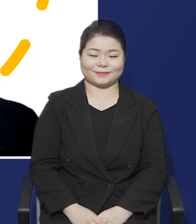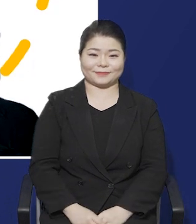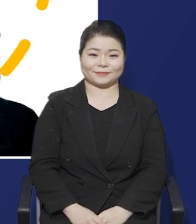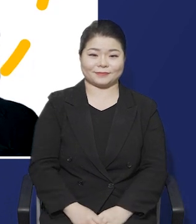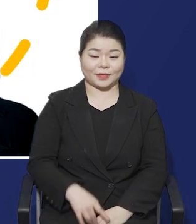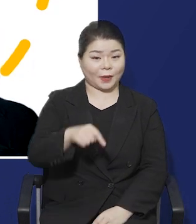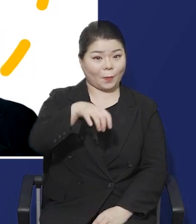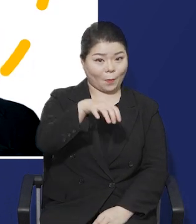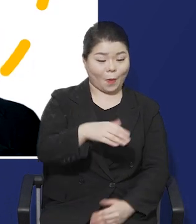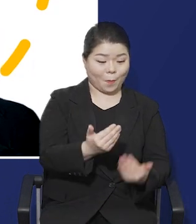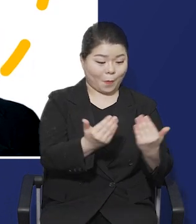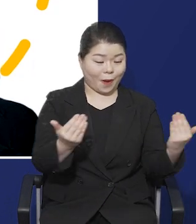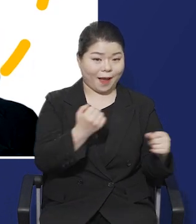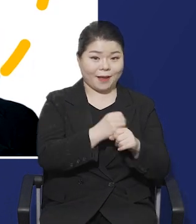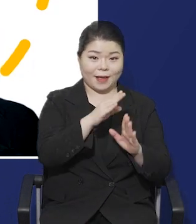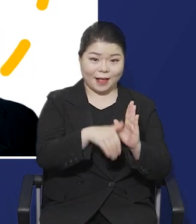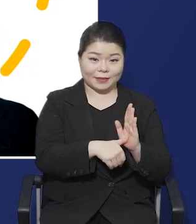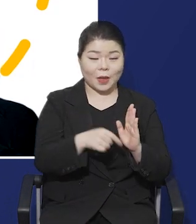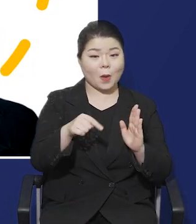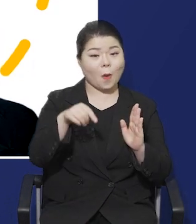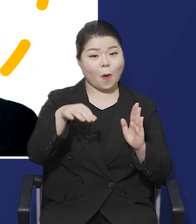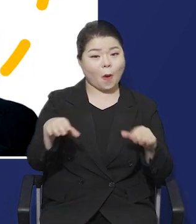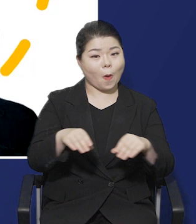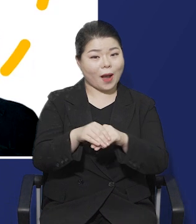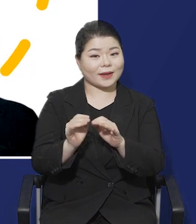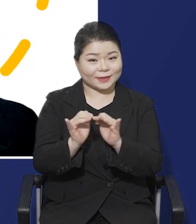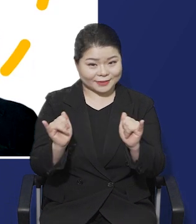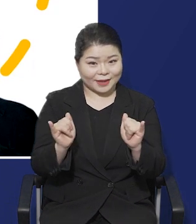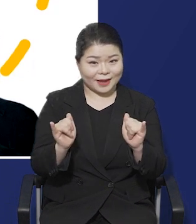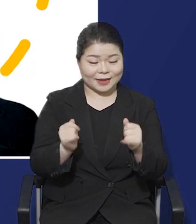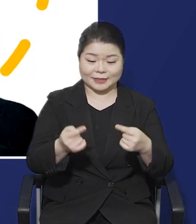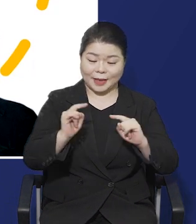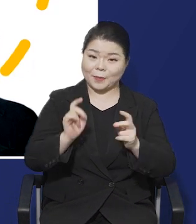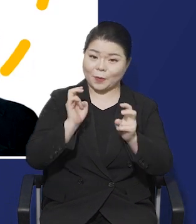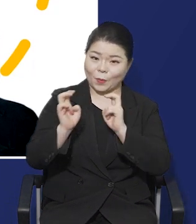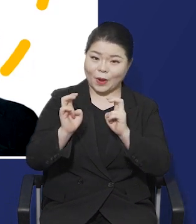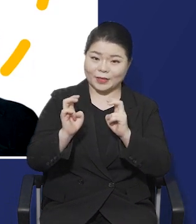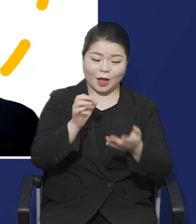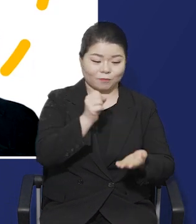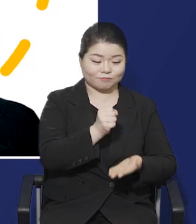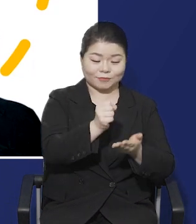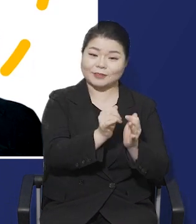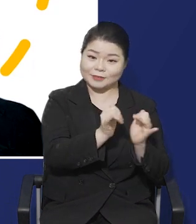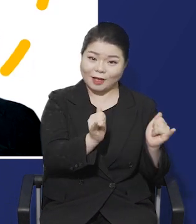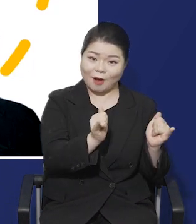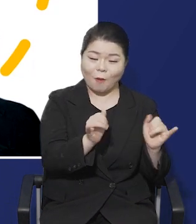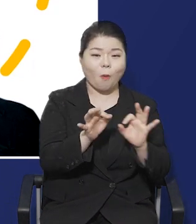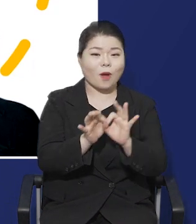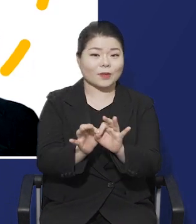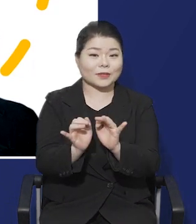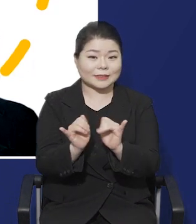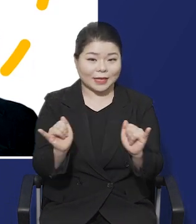전시장 내에서는 그 시장의 파트너, 즉 참가업체와 바이어 또는 그와